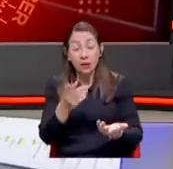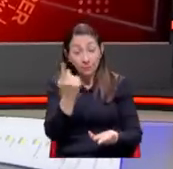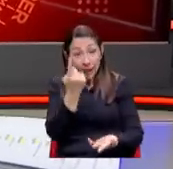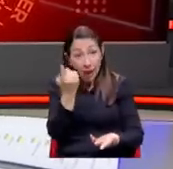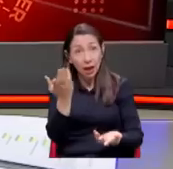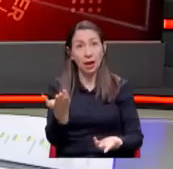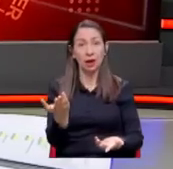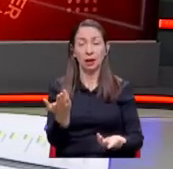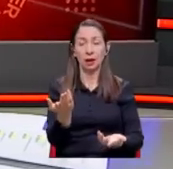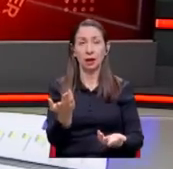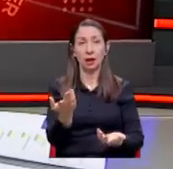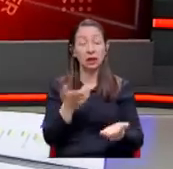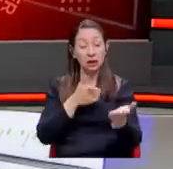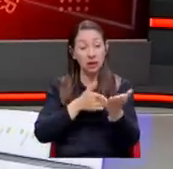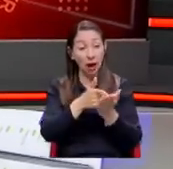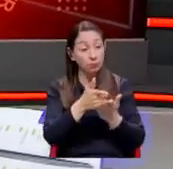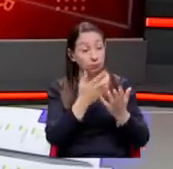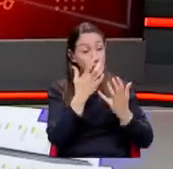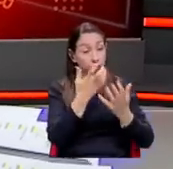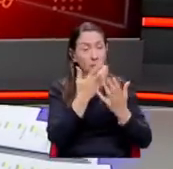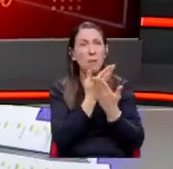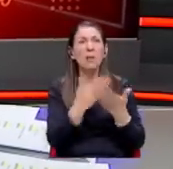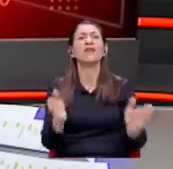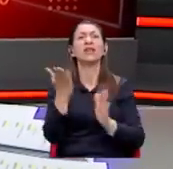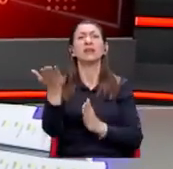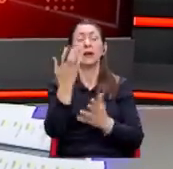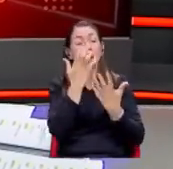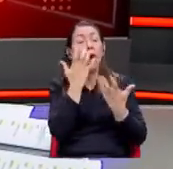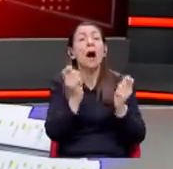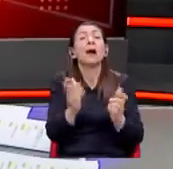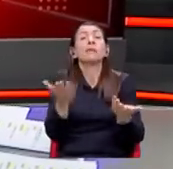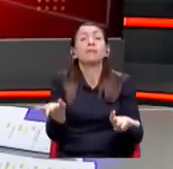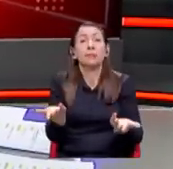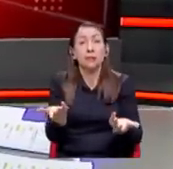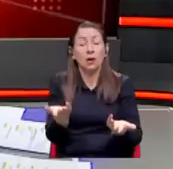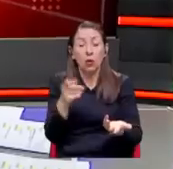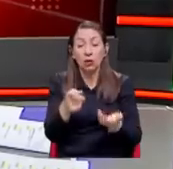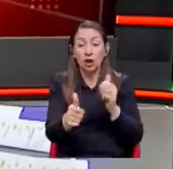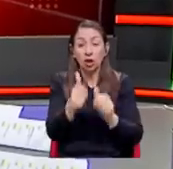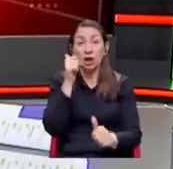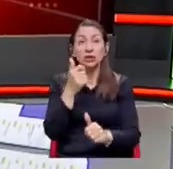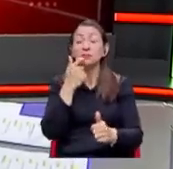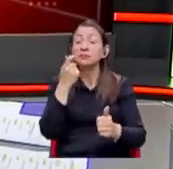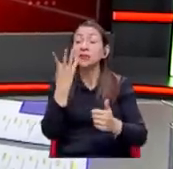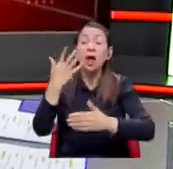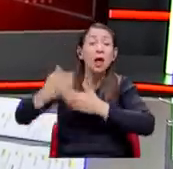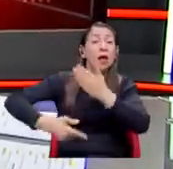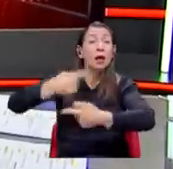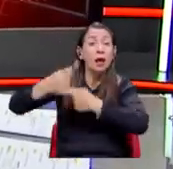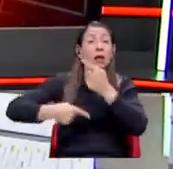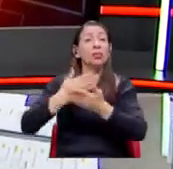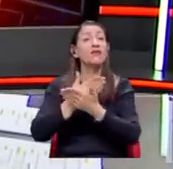kere tarımı mahvettiğin zaman, bitirdiğin zaman oradan geri dönüş nesil sürecek.